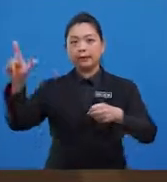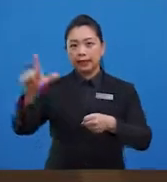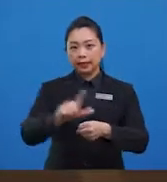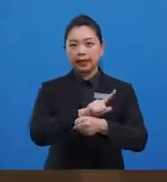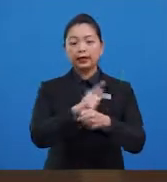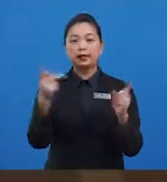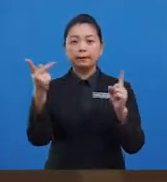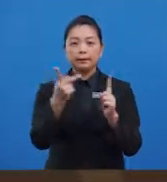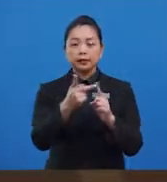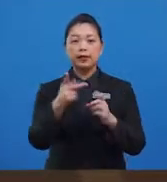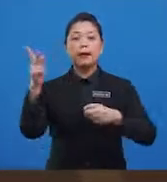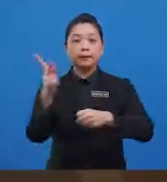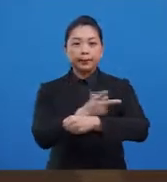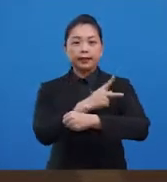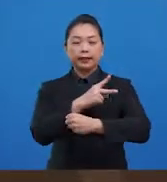kepada pakaian diraja.